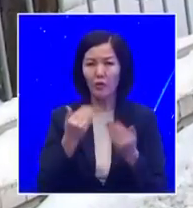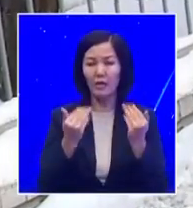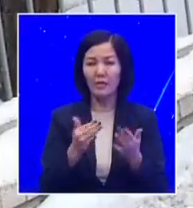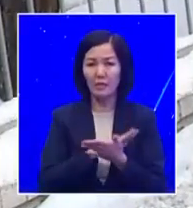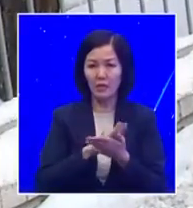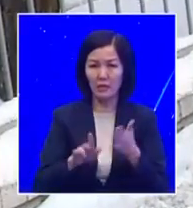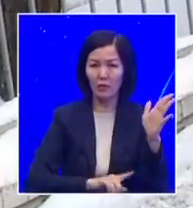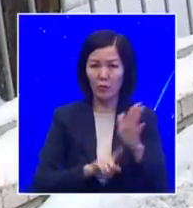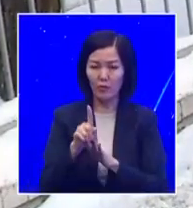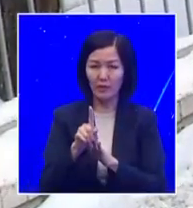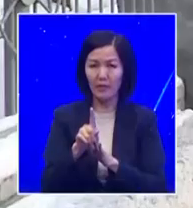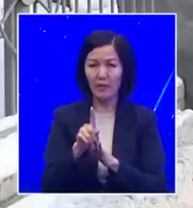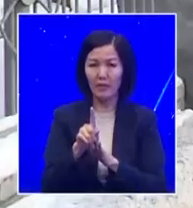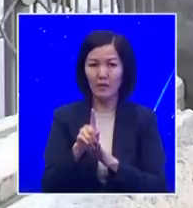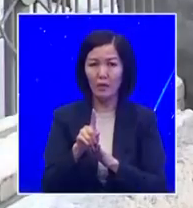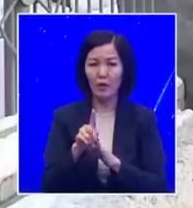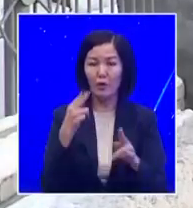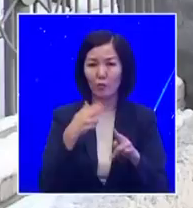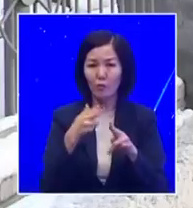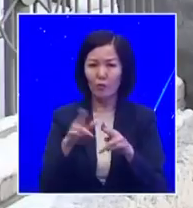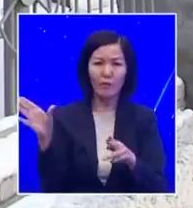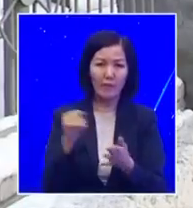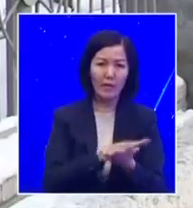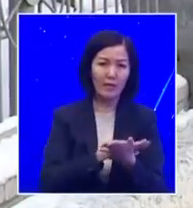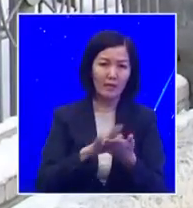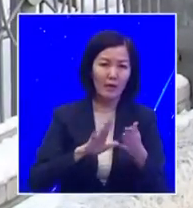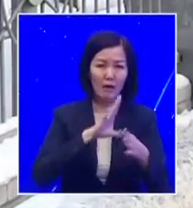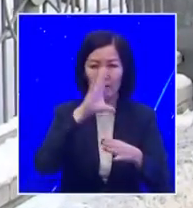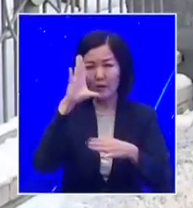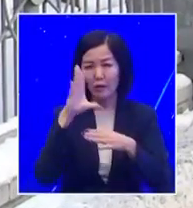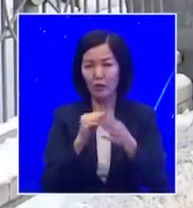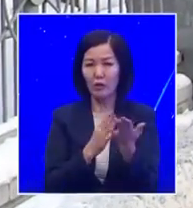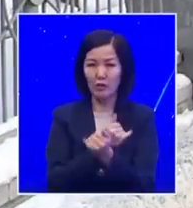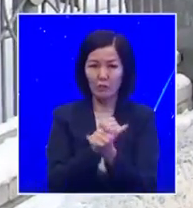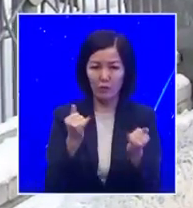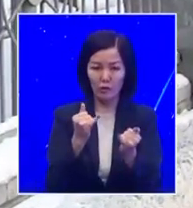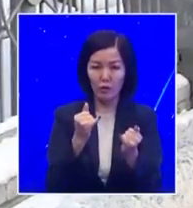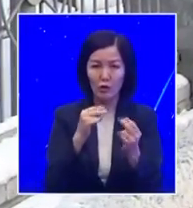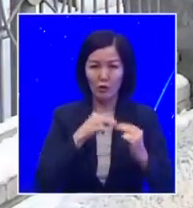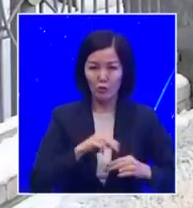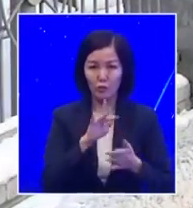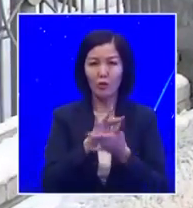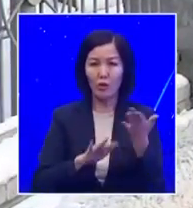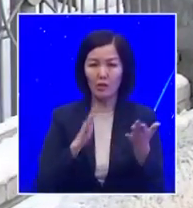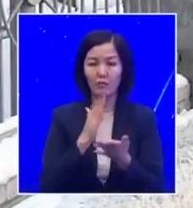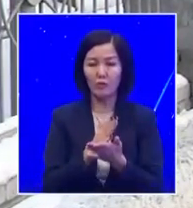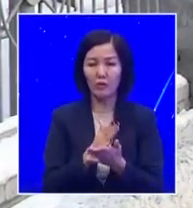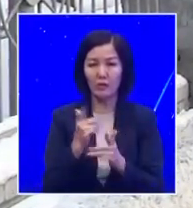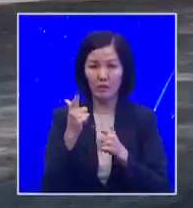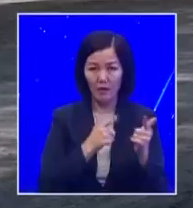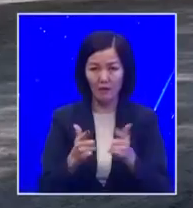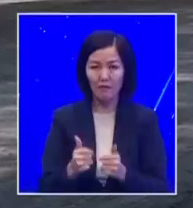біз мұздында қарында бәрін күндіз-түні шығарып, бәрін жақсылап тұз несін құмын сеуіп дайындап